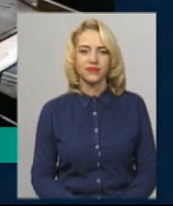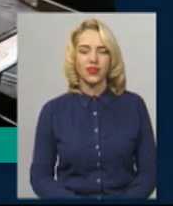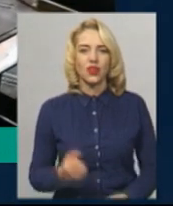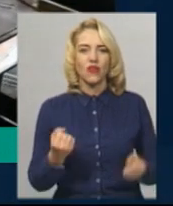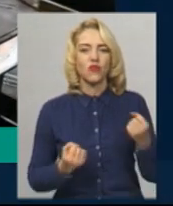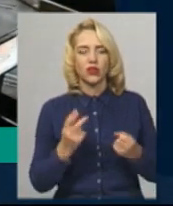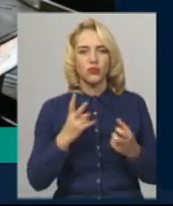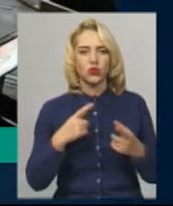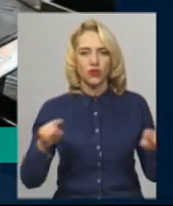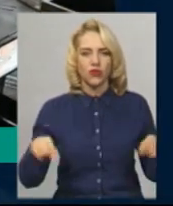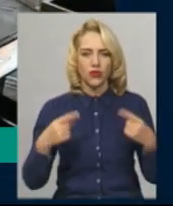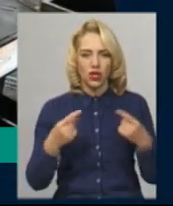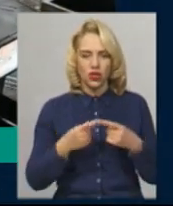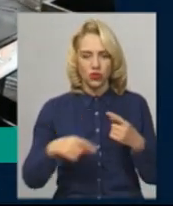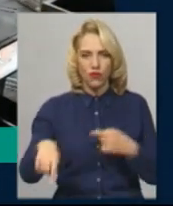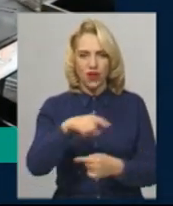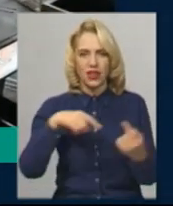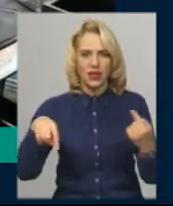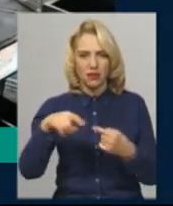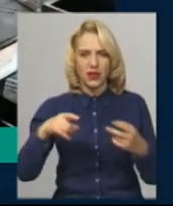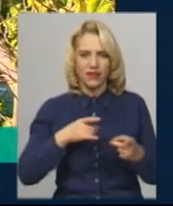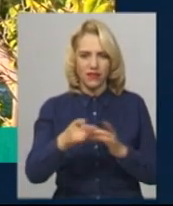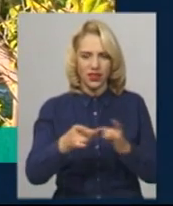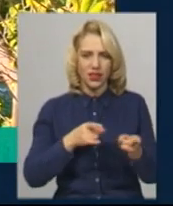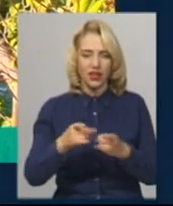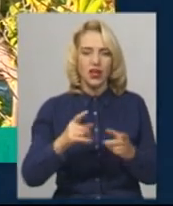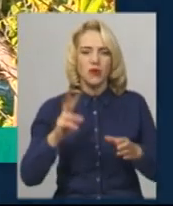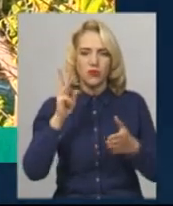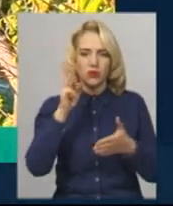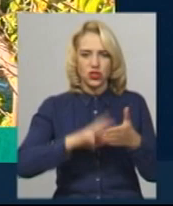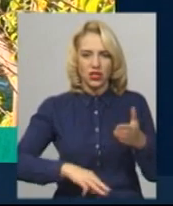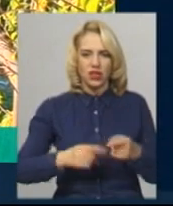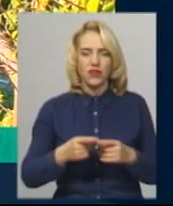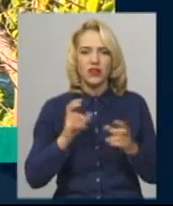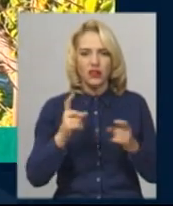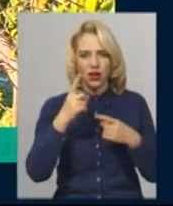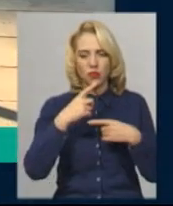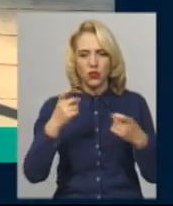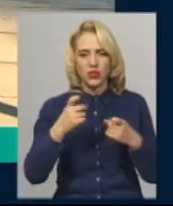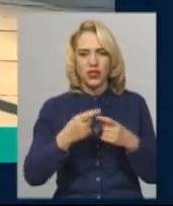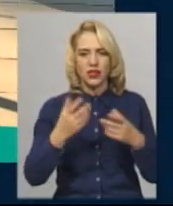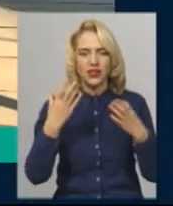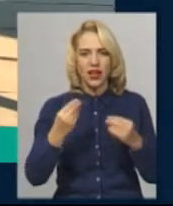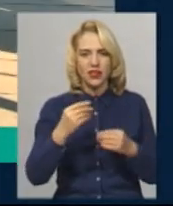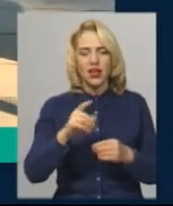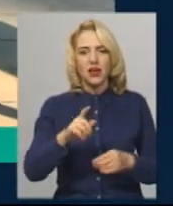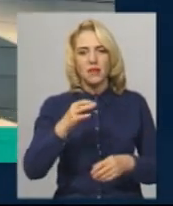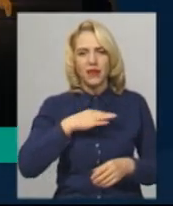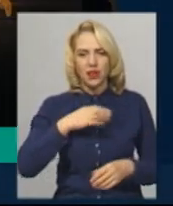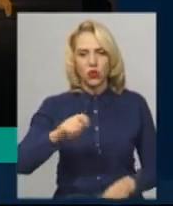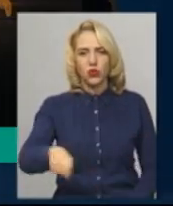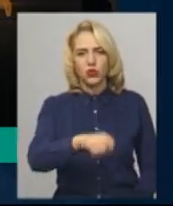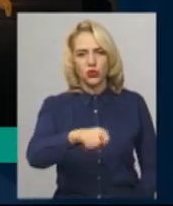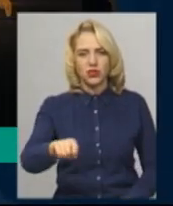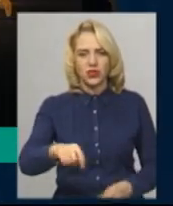Водіям, котрі влаштували дрифтинг у центрі Хмельницького, загрожує штраф. Як провели Міжнародний день білої тростини незрячі підприємці з Хмельницького.